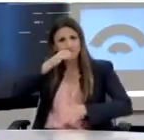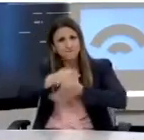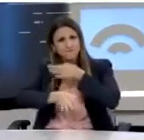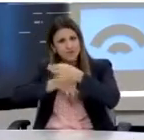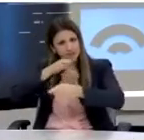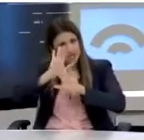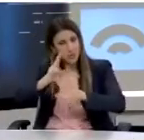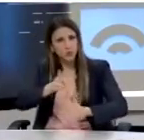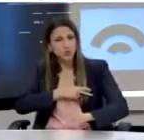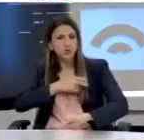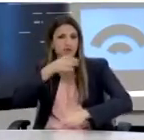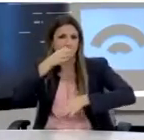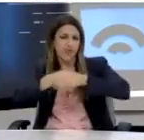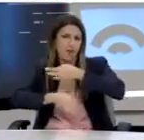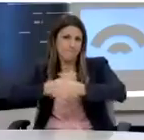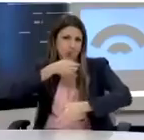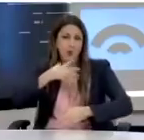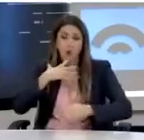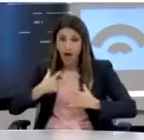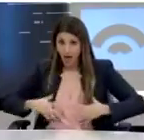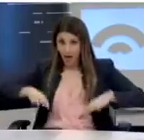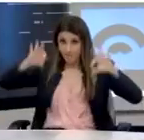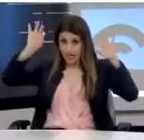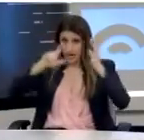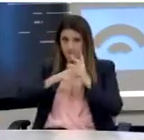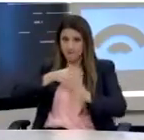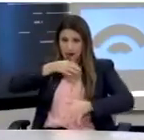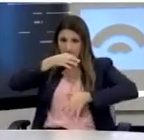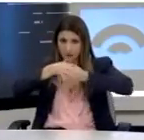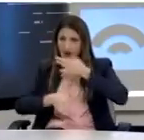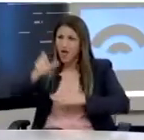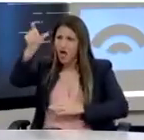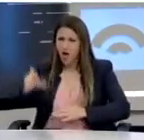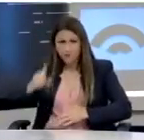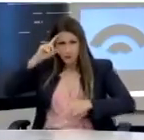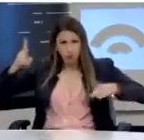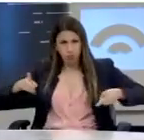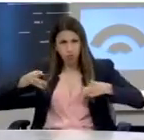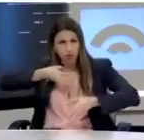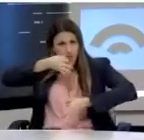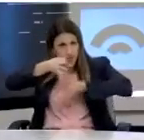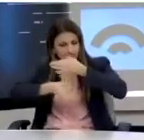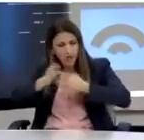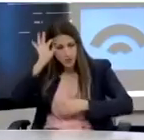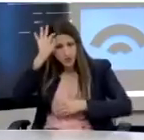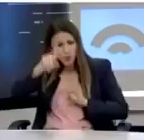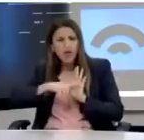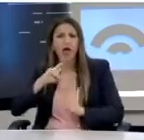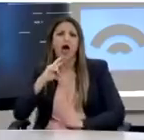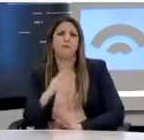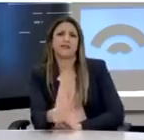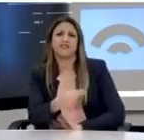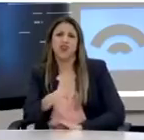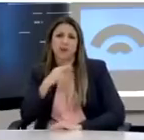και θα το πω σωστά, λέγοντας εκ προημίου, ότι δεν τα είχε πει θέλοντας να δώσει απαντήσεις στο ζήτημα